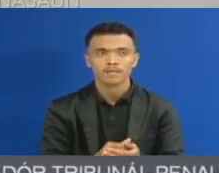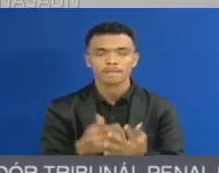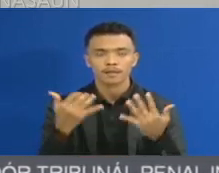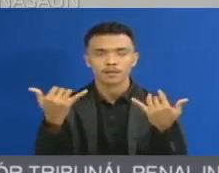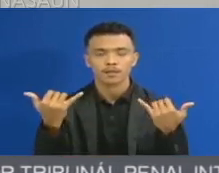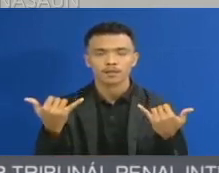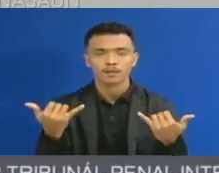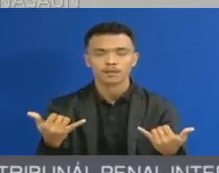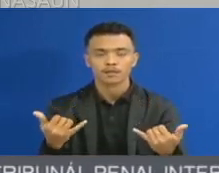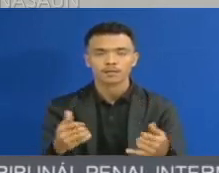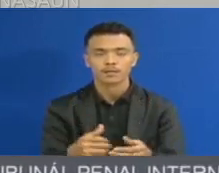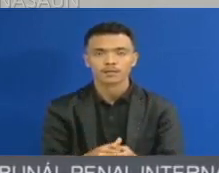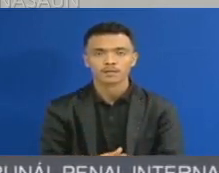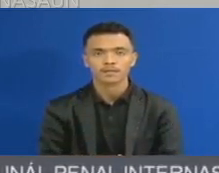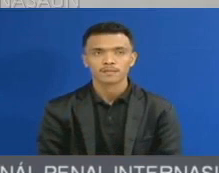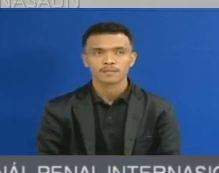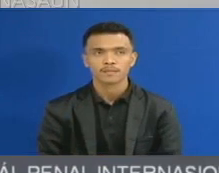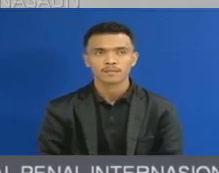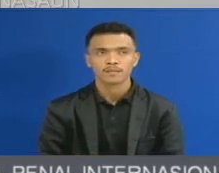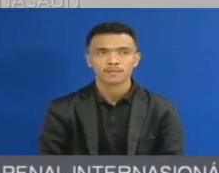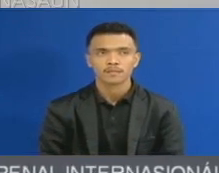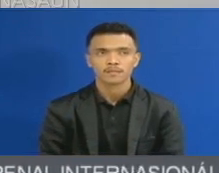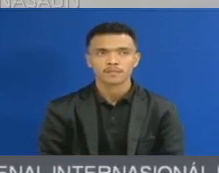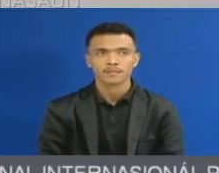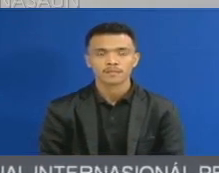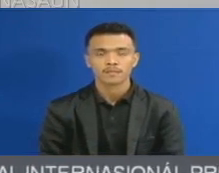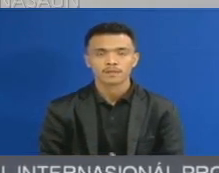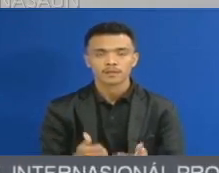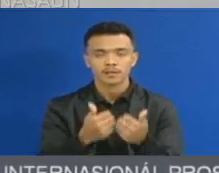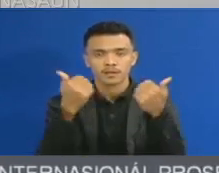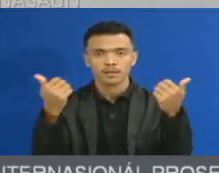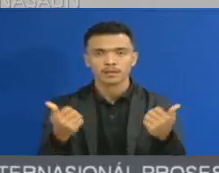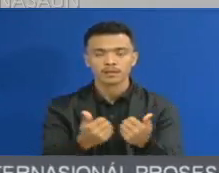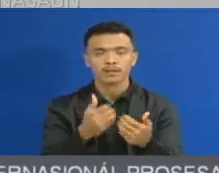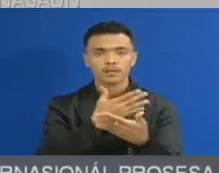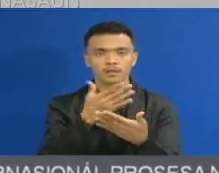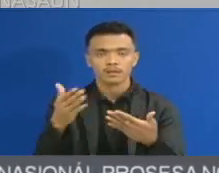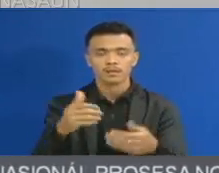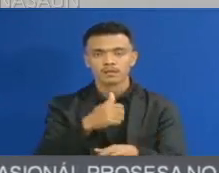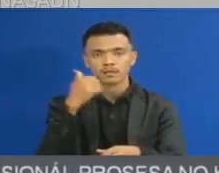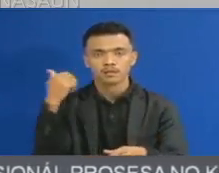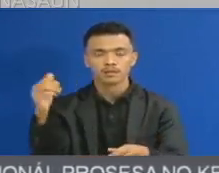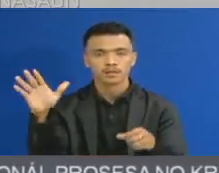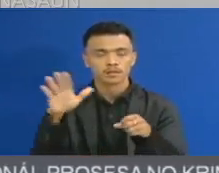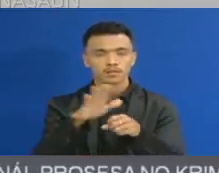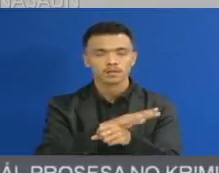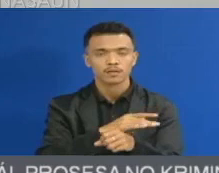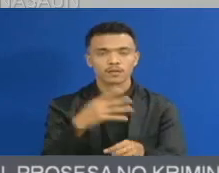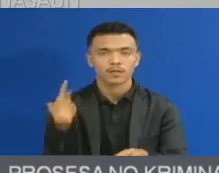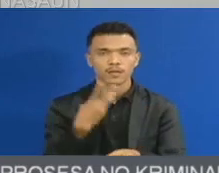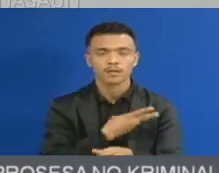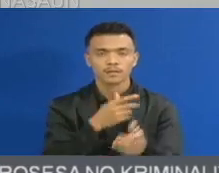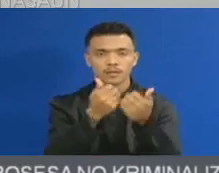agora ida halo ikus ia be bekala alde bekala nya sasan kumpletu alde ali su sasan kumpletu ami alde